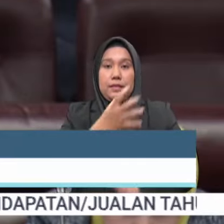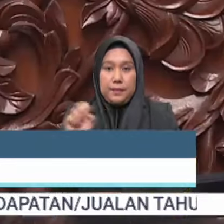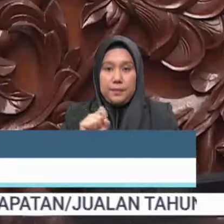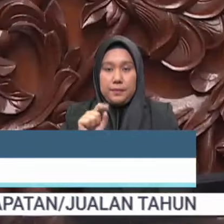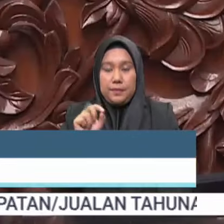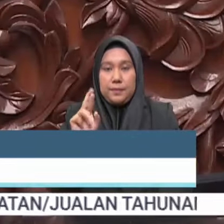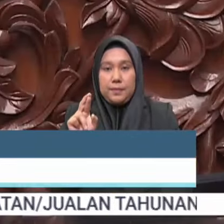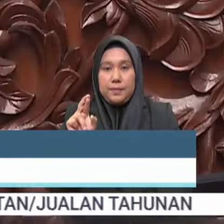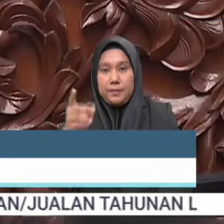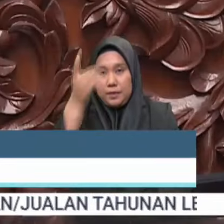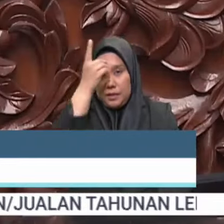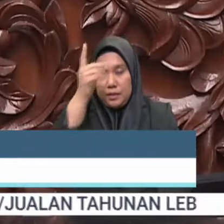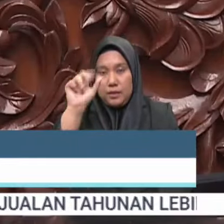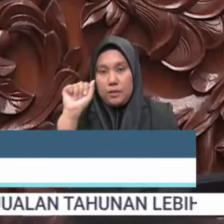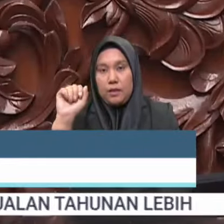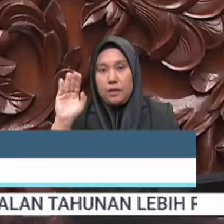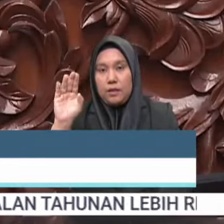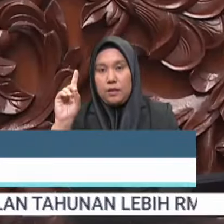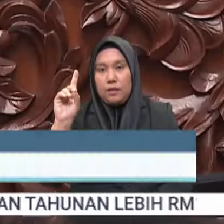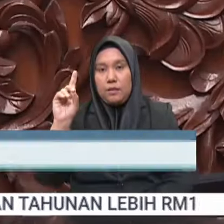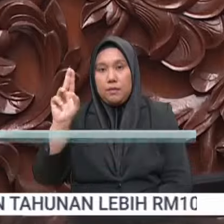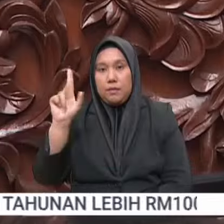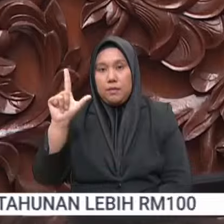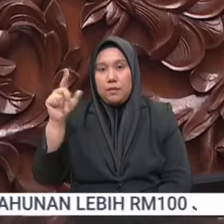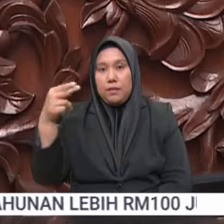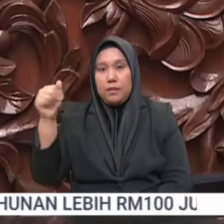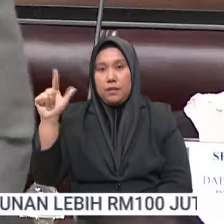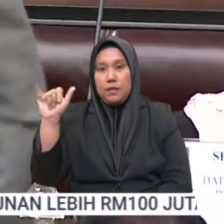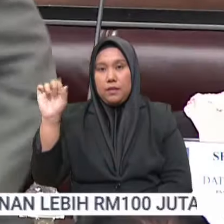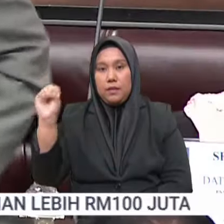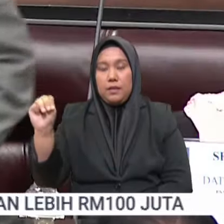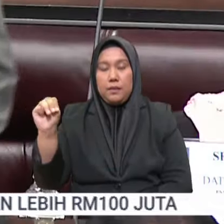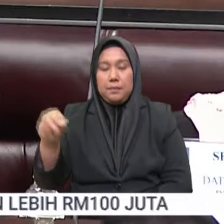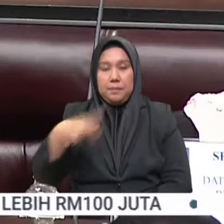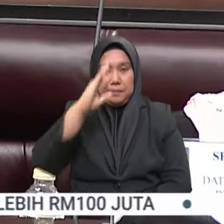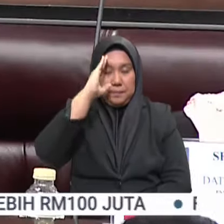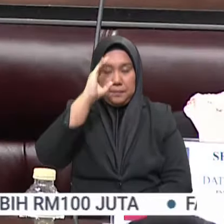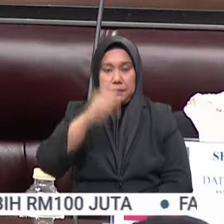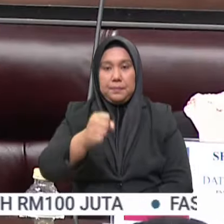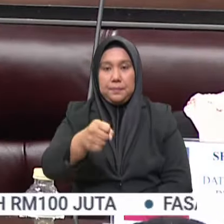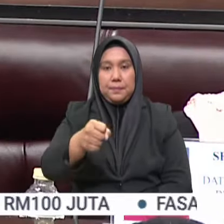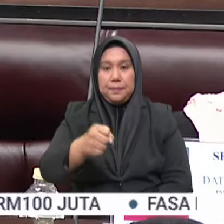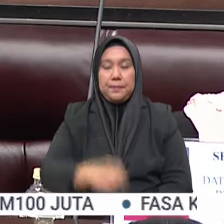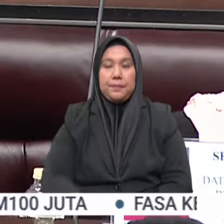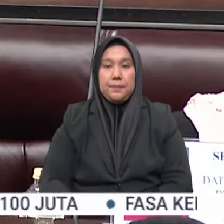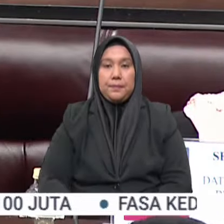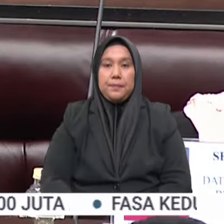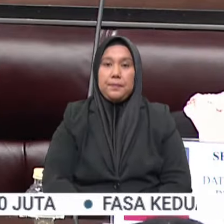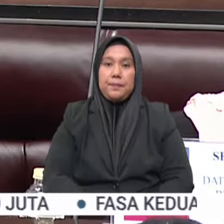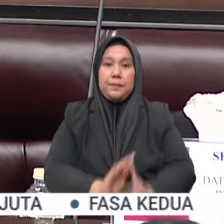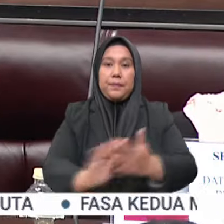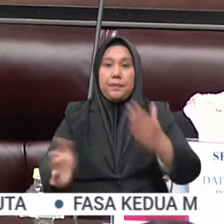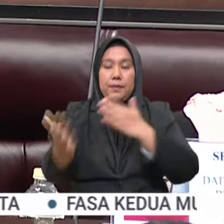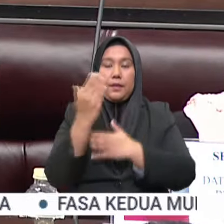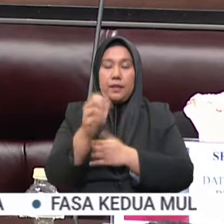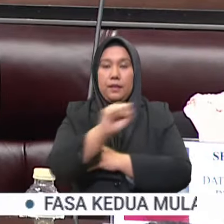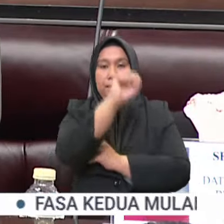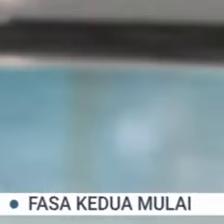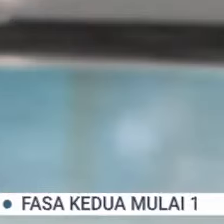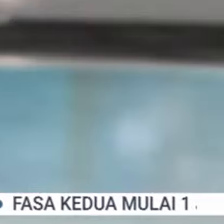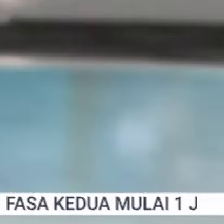10 tahun. Datuk Seri Mohamad Hassan menjawab soalan Senator Dato' Abdul Halim Sulaiman di Dewan Negara.